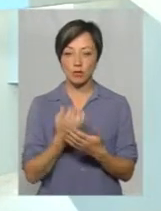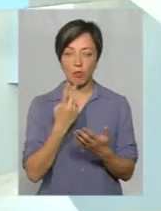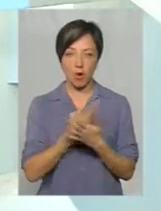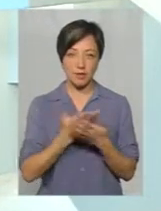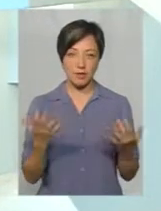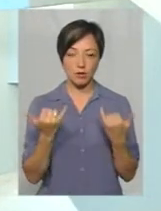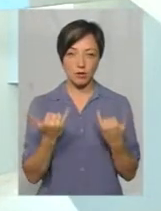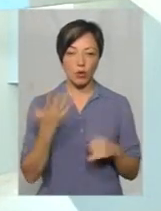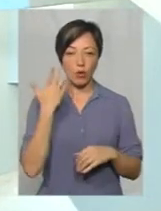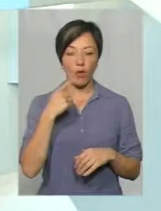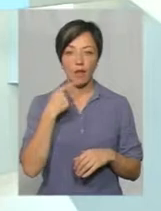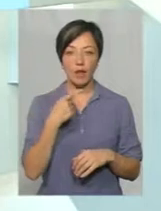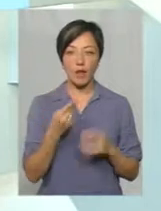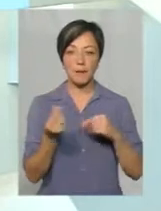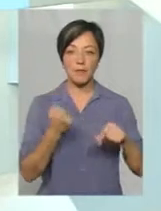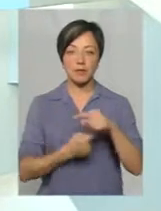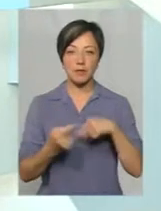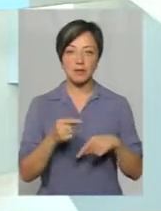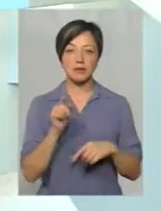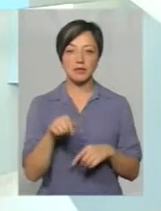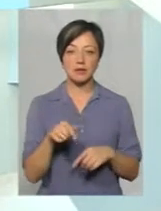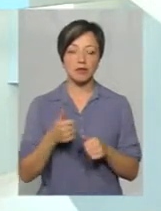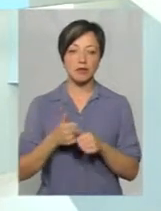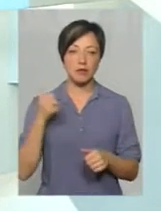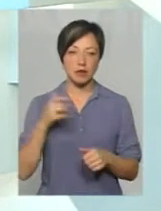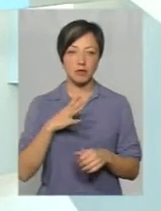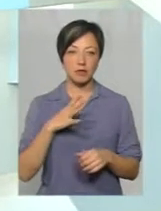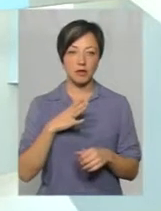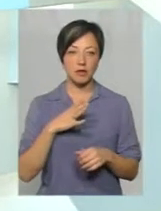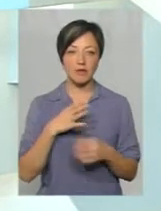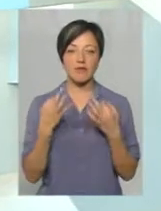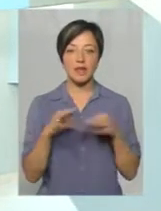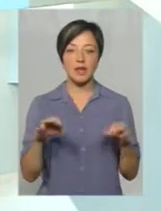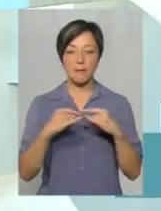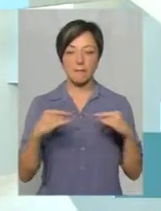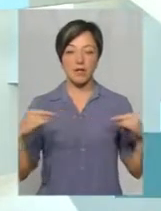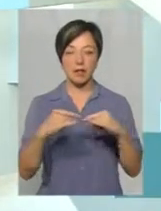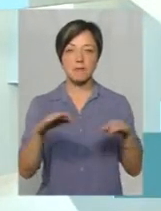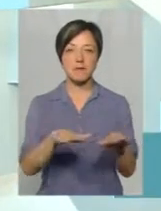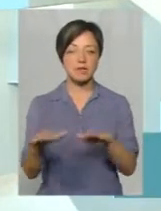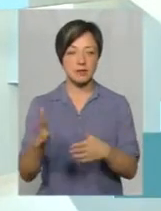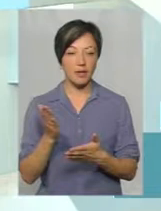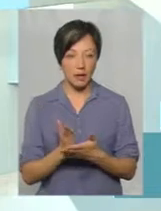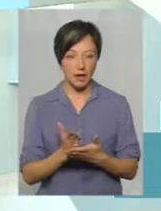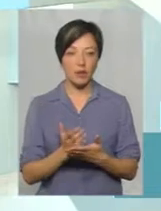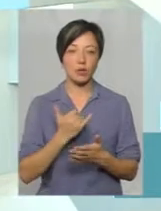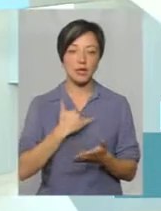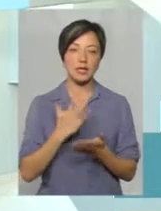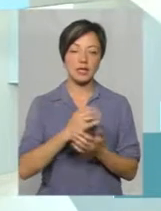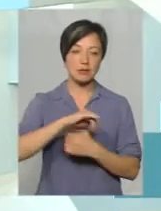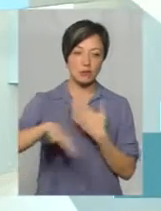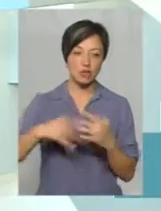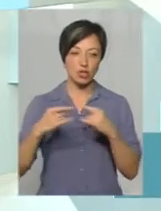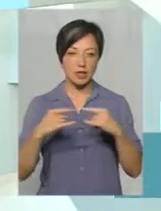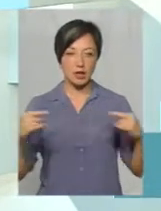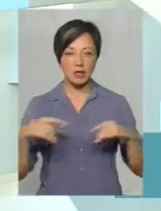показали, коли говорили підприємці, за ними позаду стояли вільні прилавки. Тобто місця є. У нас є і змішані ряди, це